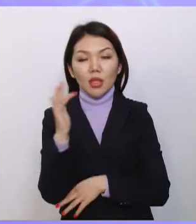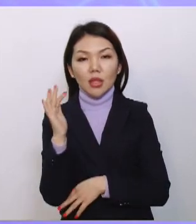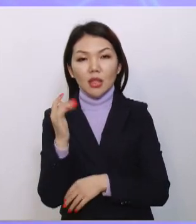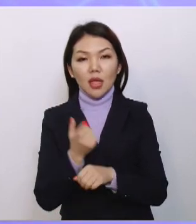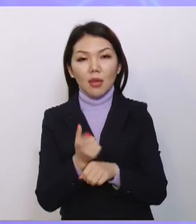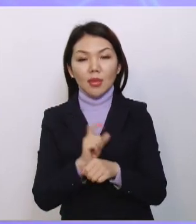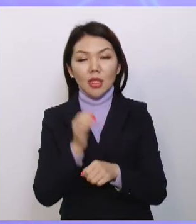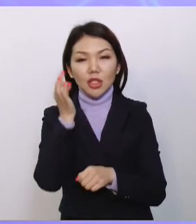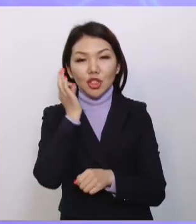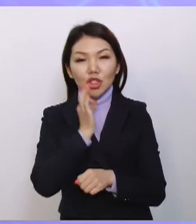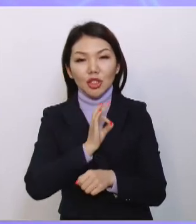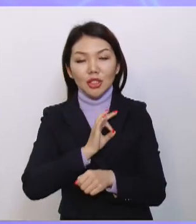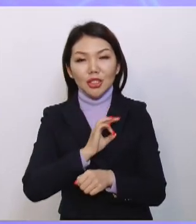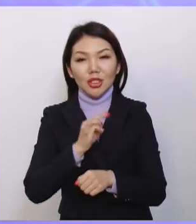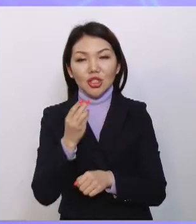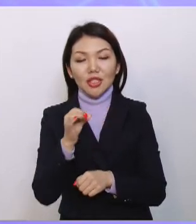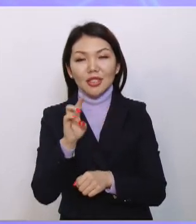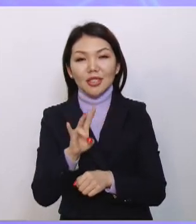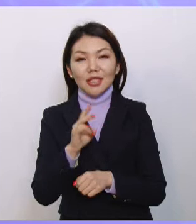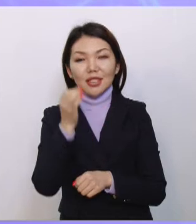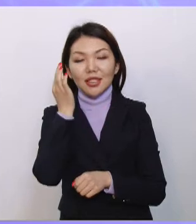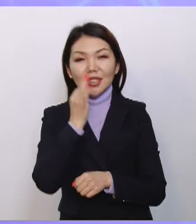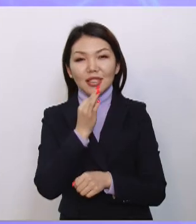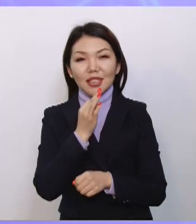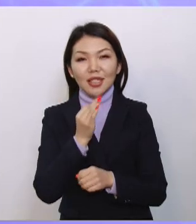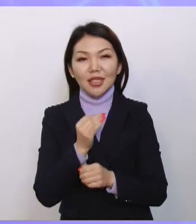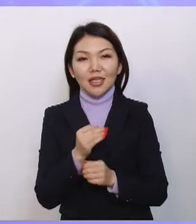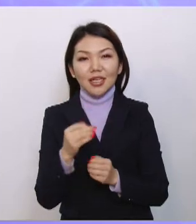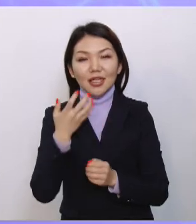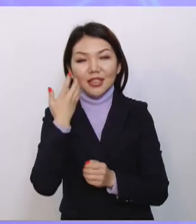Жыты аңкыган ширин жемиштер кандай сонун?